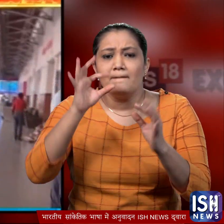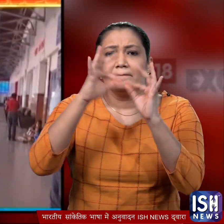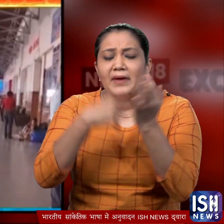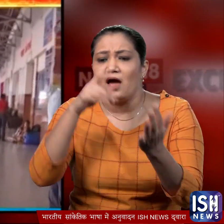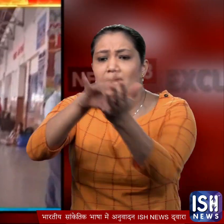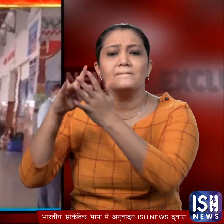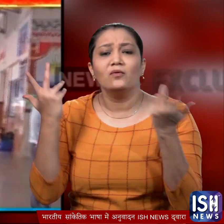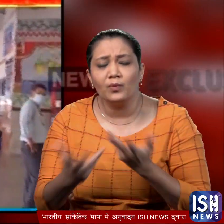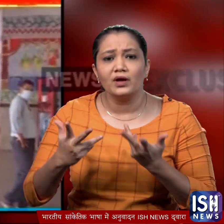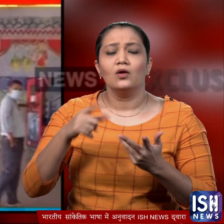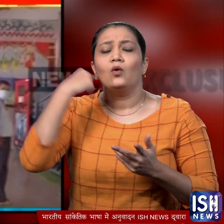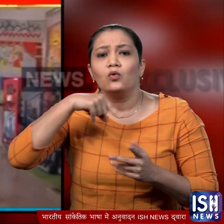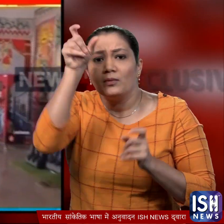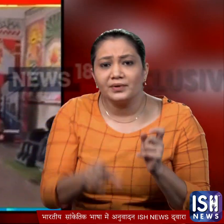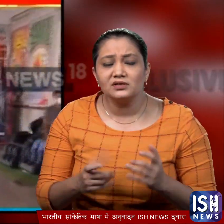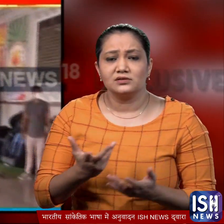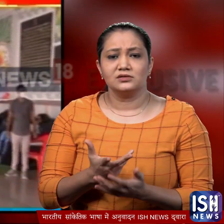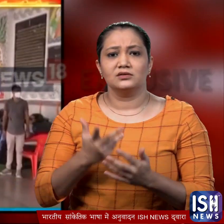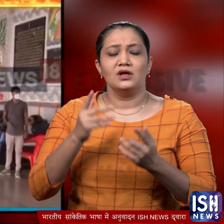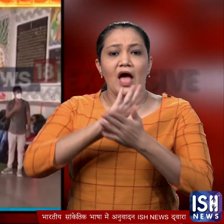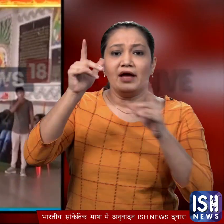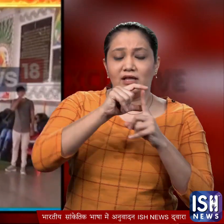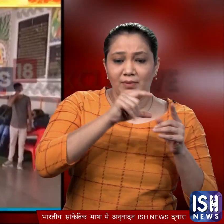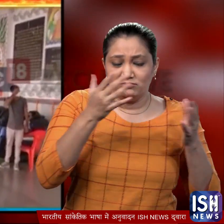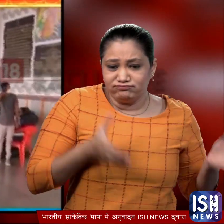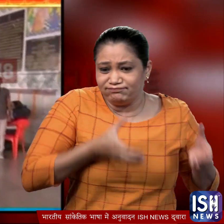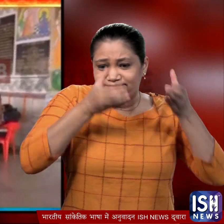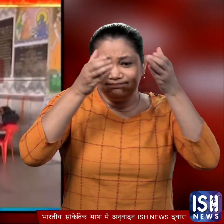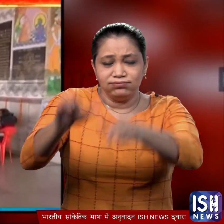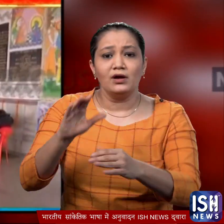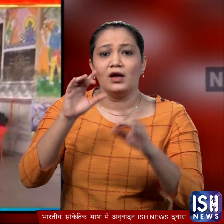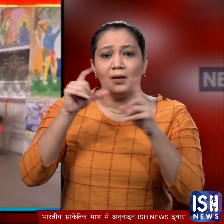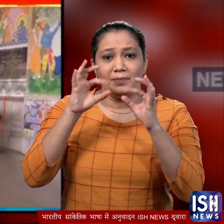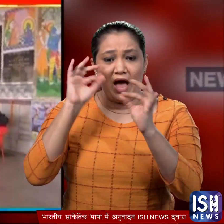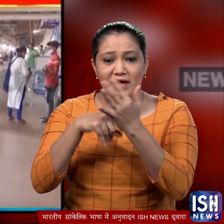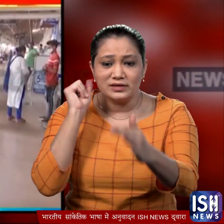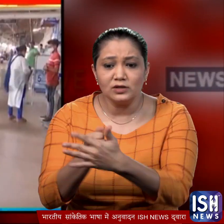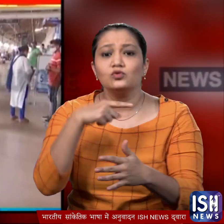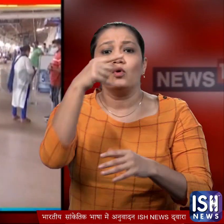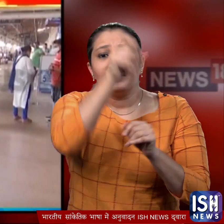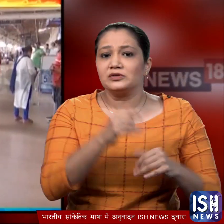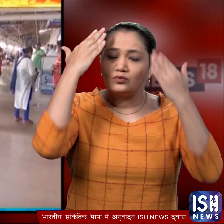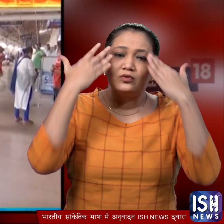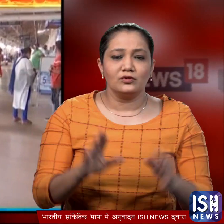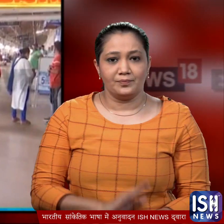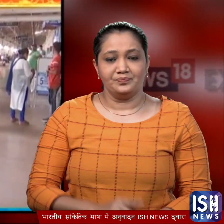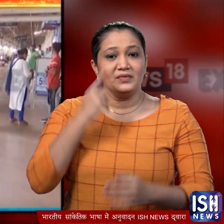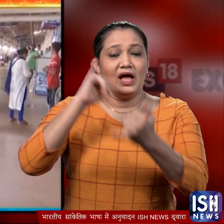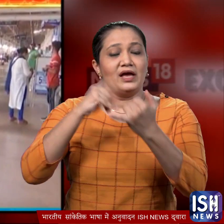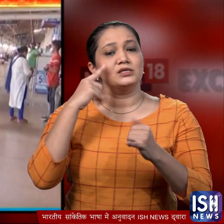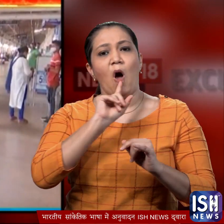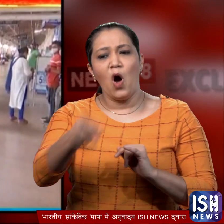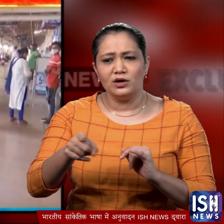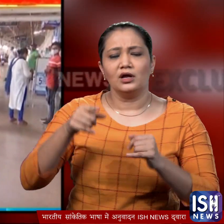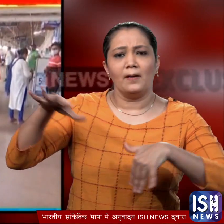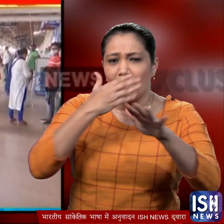कहां है और वो कौन व्यक्ति है जो हैदराबाद से उस डिवाइस को लेकर यहां पर पहुंचा था। बताया गया कि आईएसआई के इशारे पर